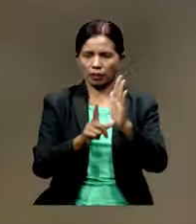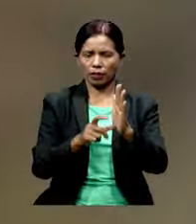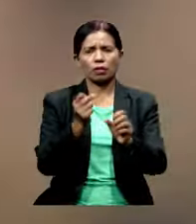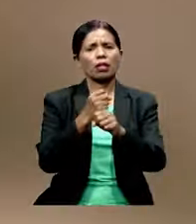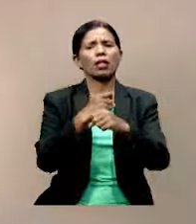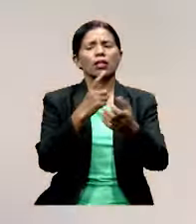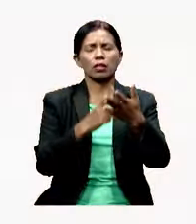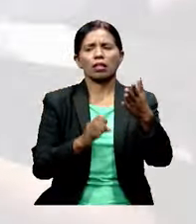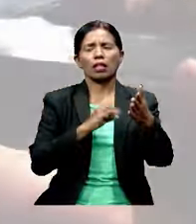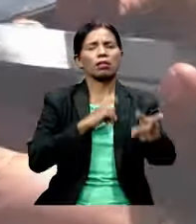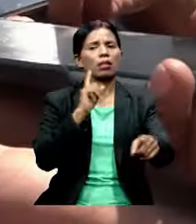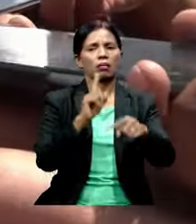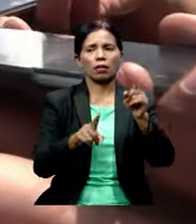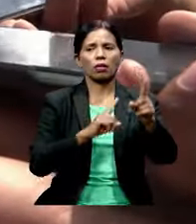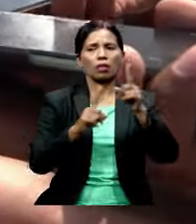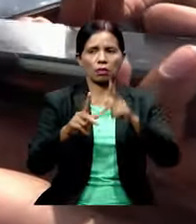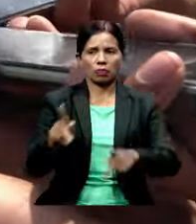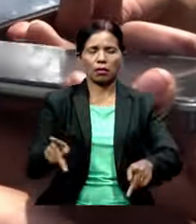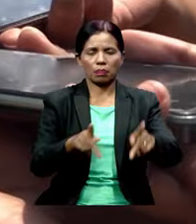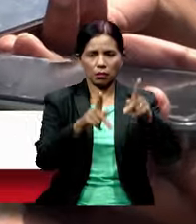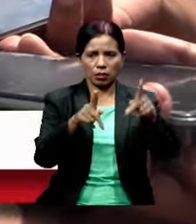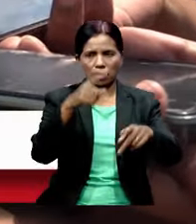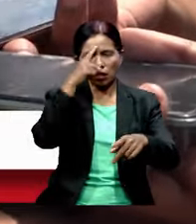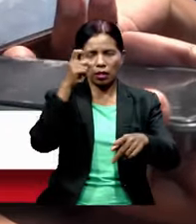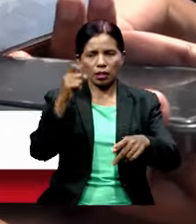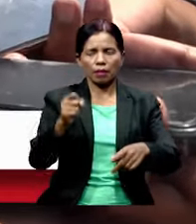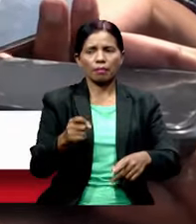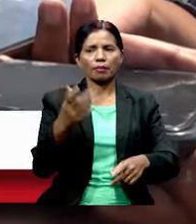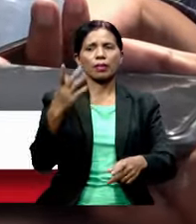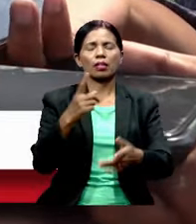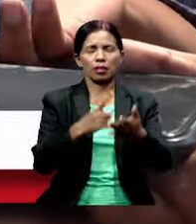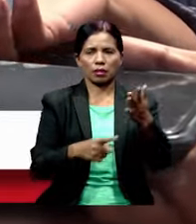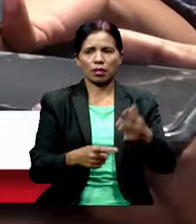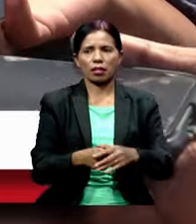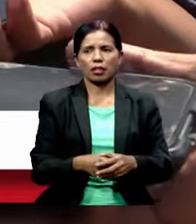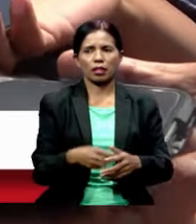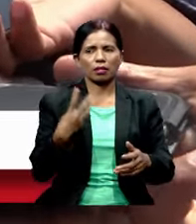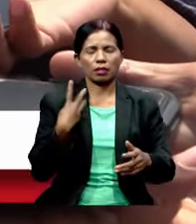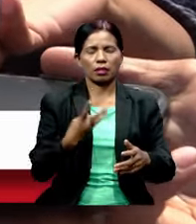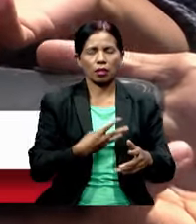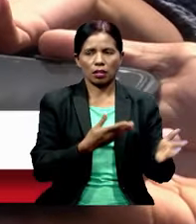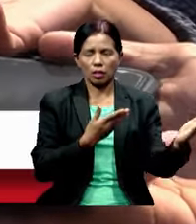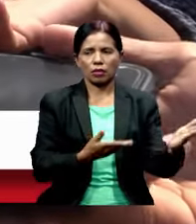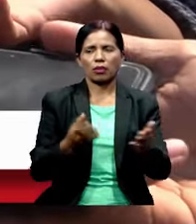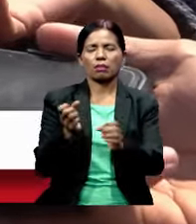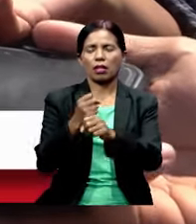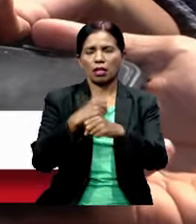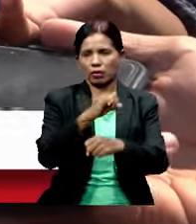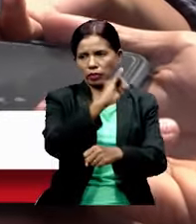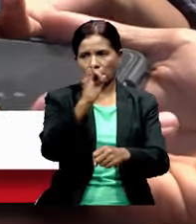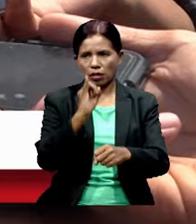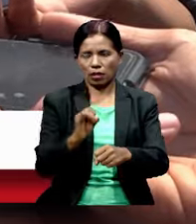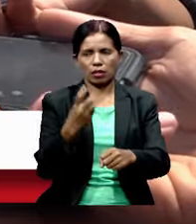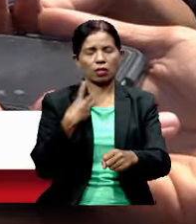Ya, label kalau saya berpubliku, tambah ya ya saya dan tambah ni mak ni sesuatu yang terbaik investigasi. Itu kalau korang masih